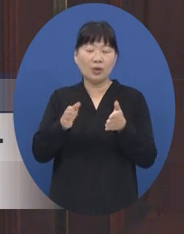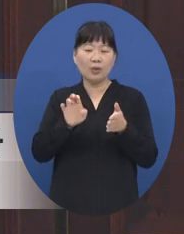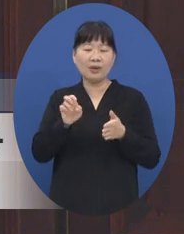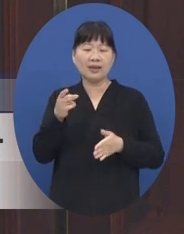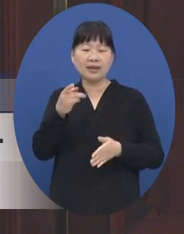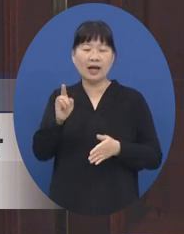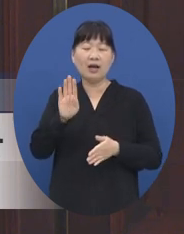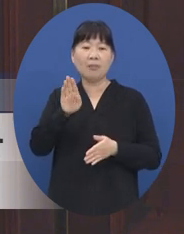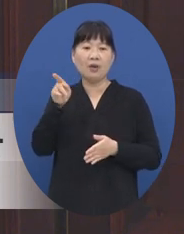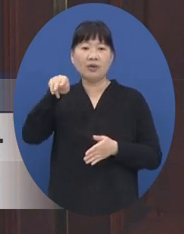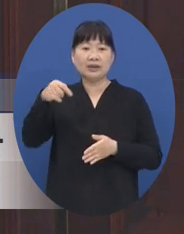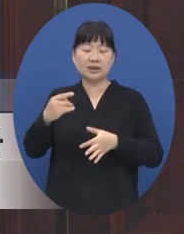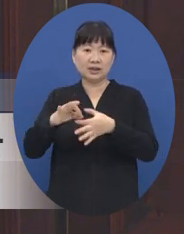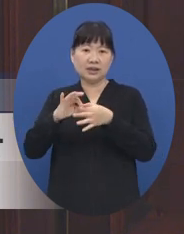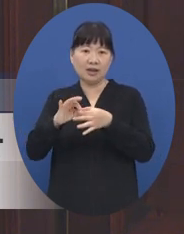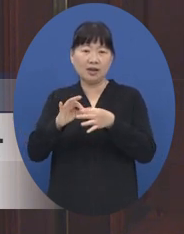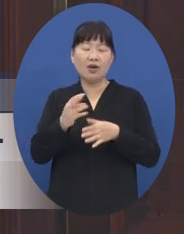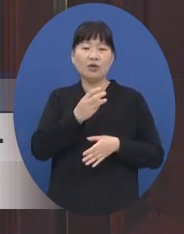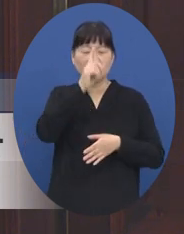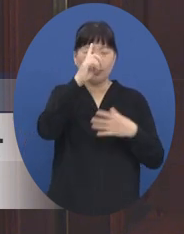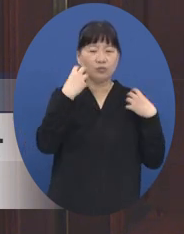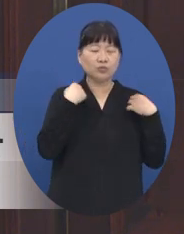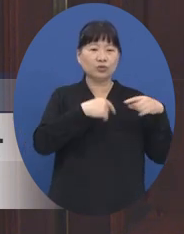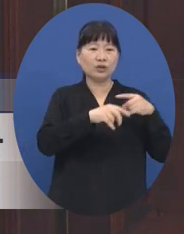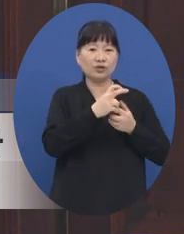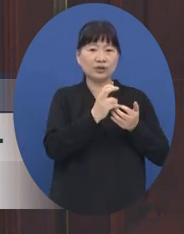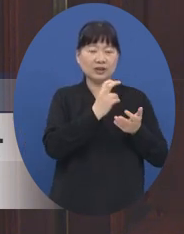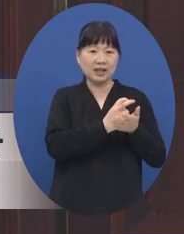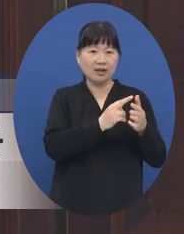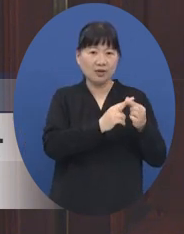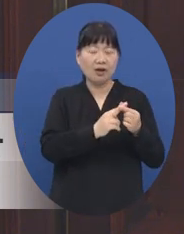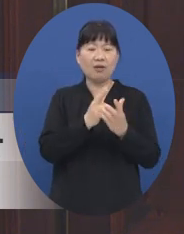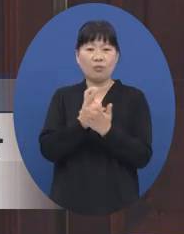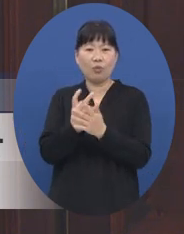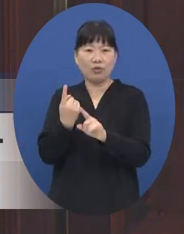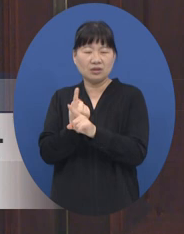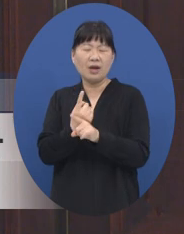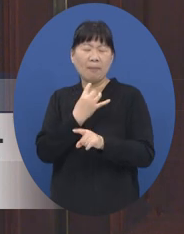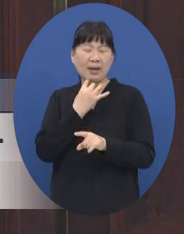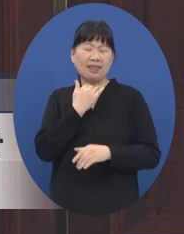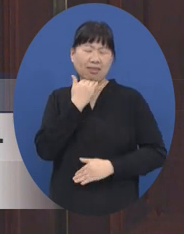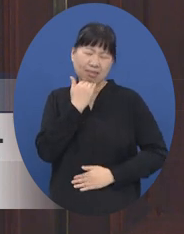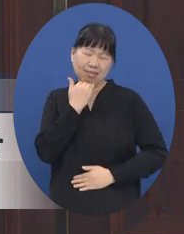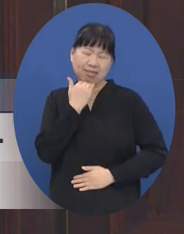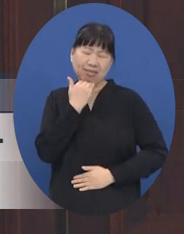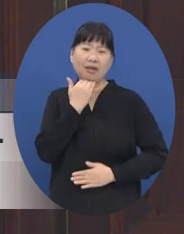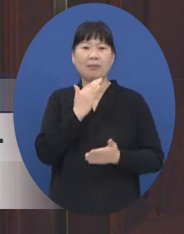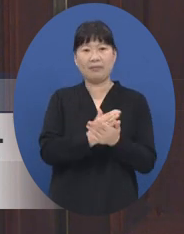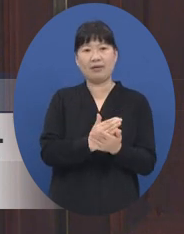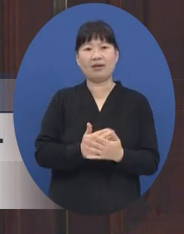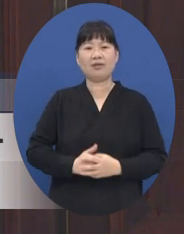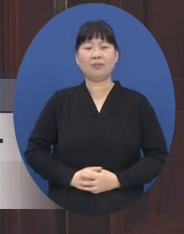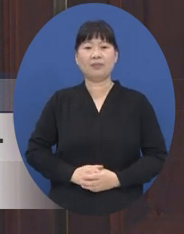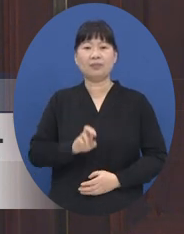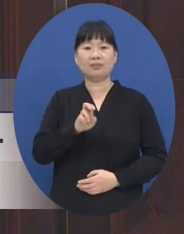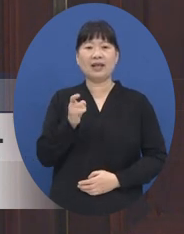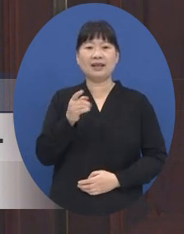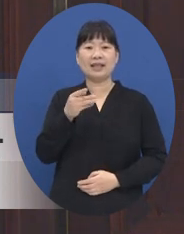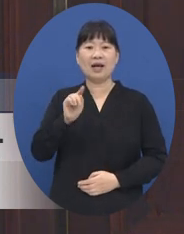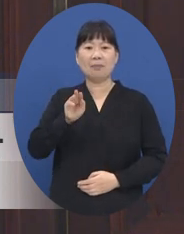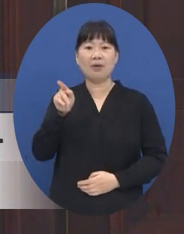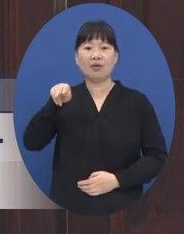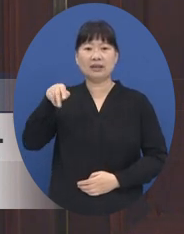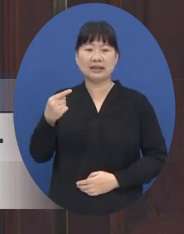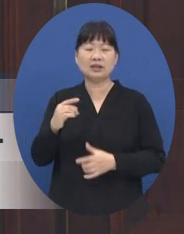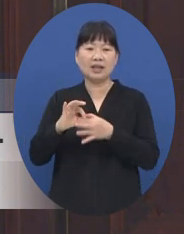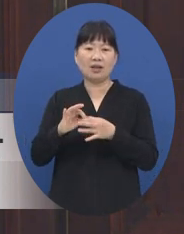보수 관련 정부 의 정책과 법 개정과 늘 기다릴 것이 아니라 메타 보수 관련 조례